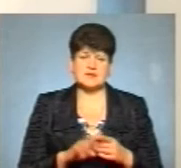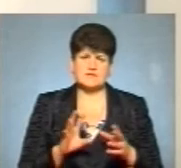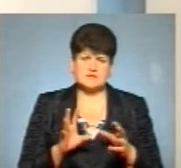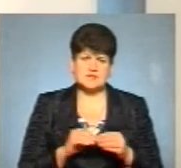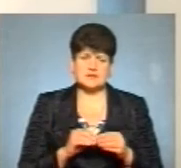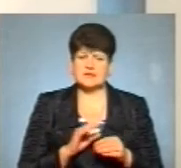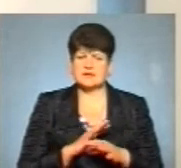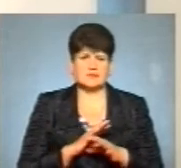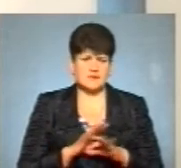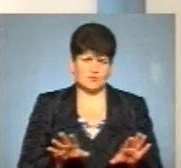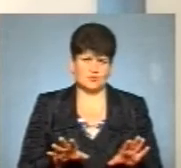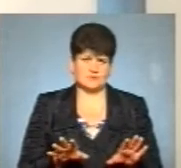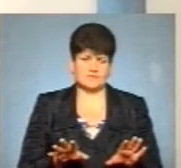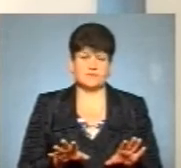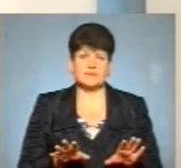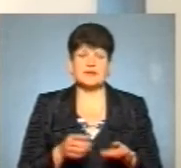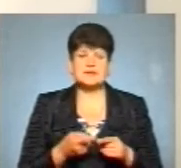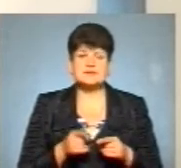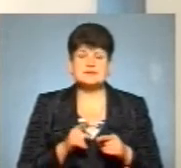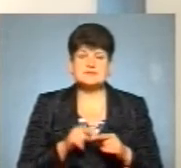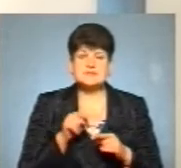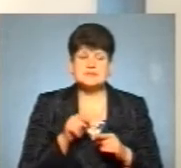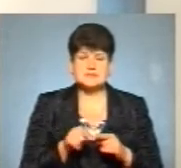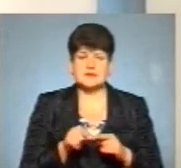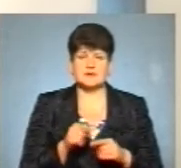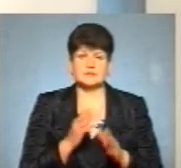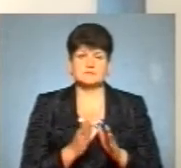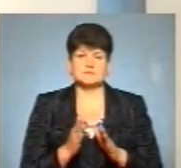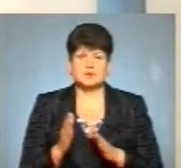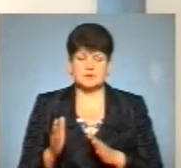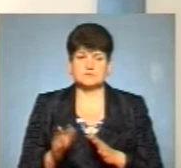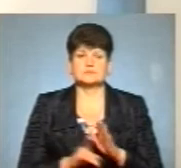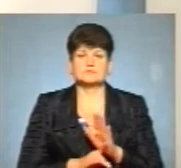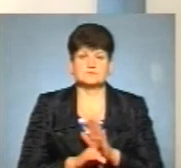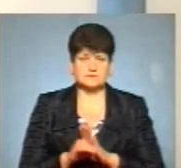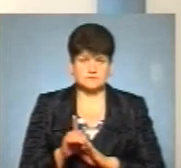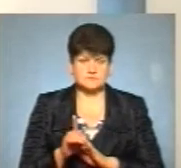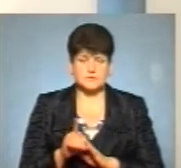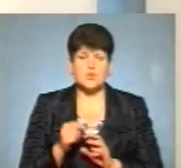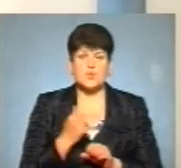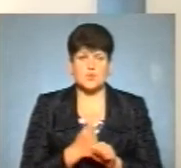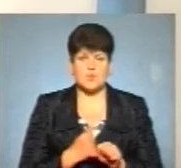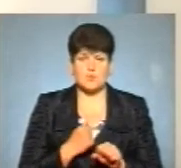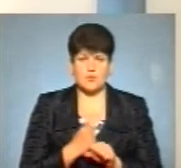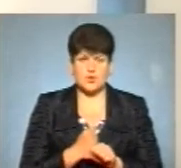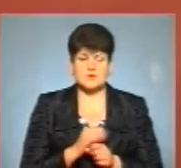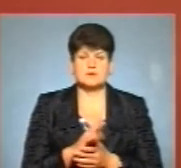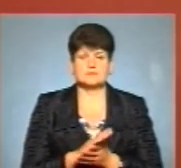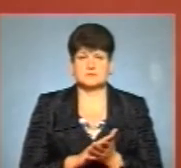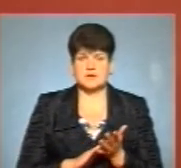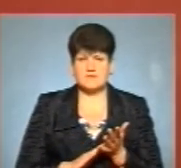не відбудеться. Оцей механізм запущено, робота